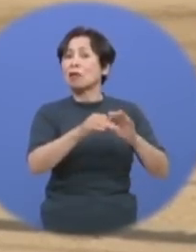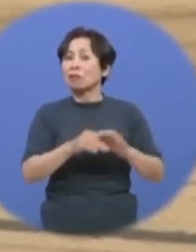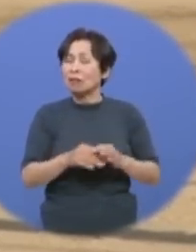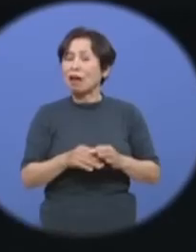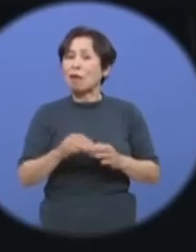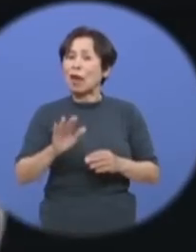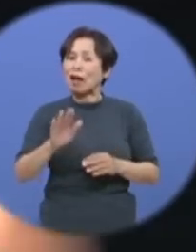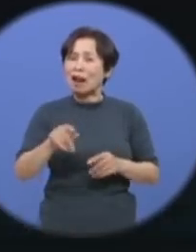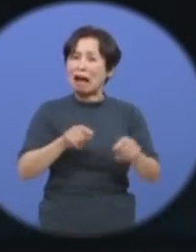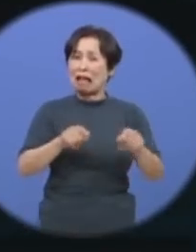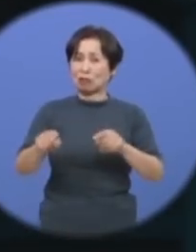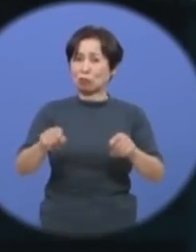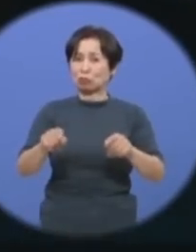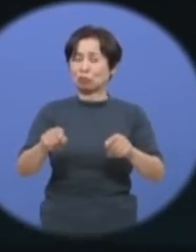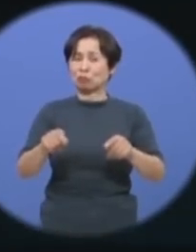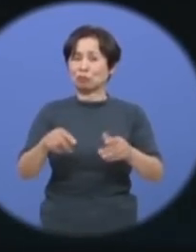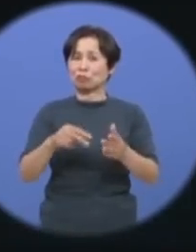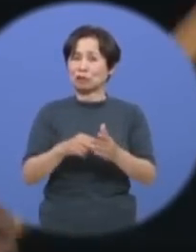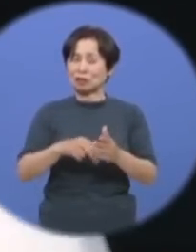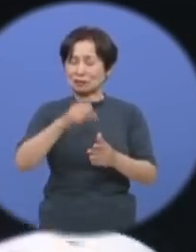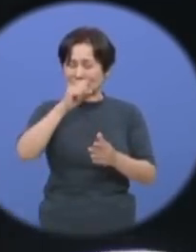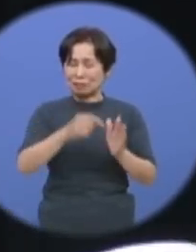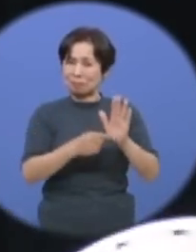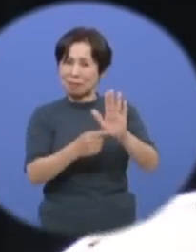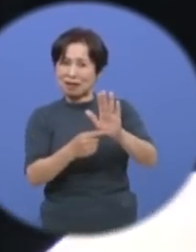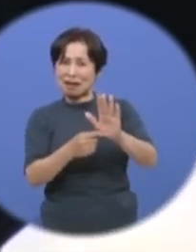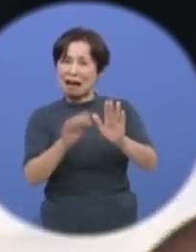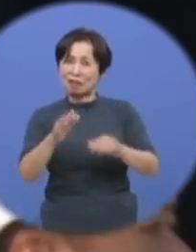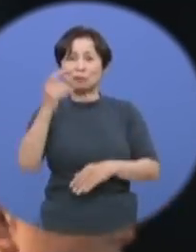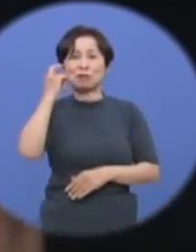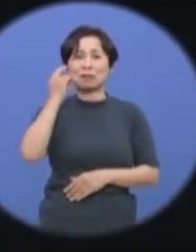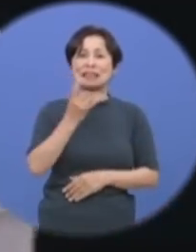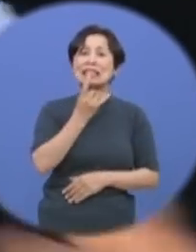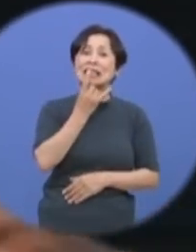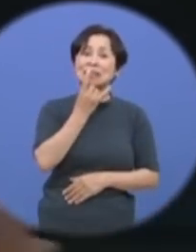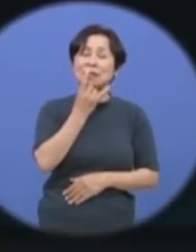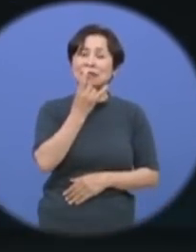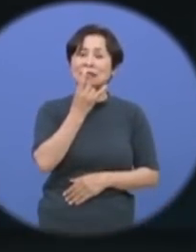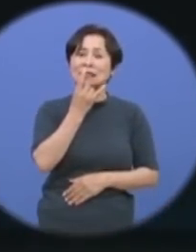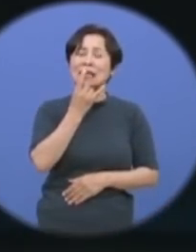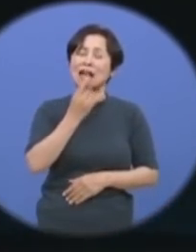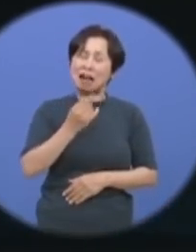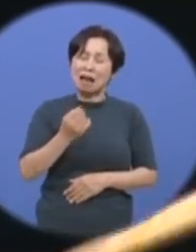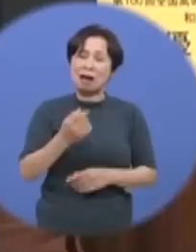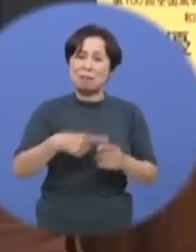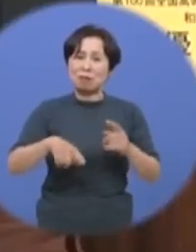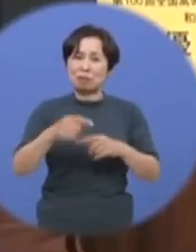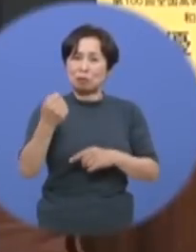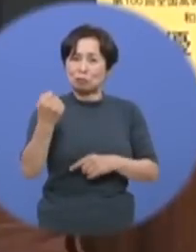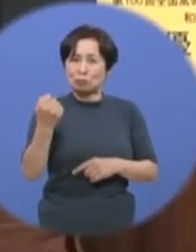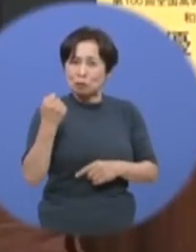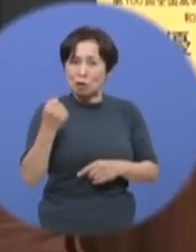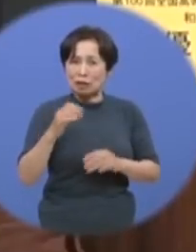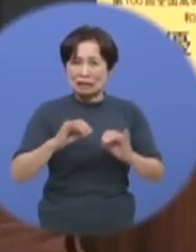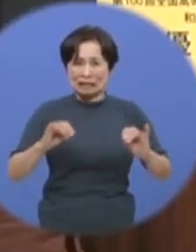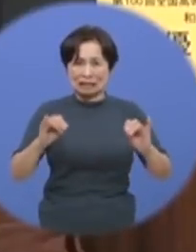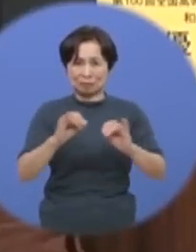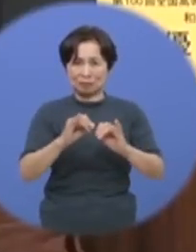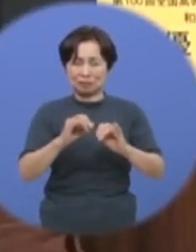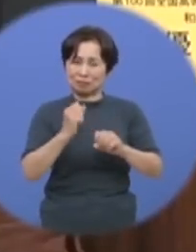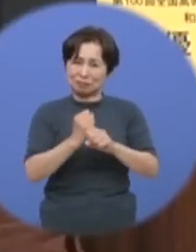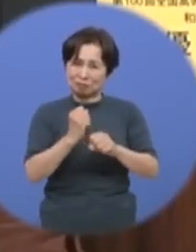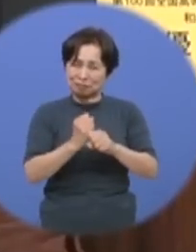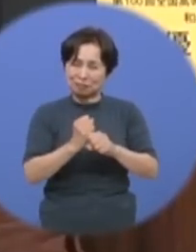出てくるんじゃないかなと思って期待していますけどね僕よりも強いスーツっ作るんじゃないかなと